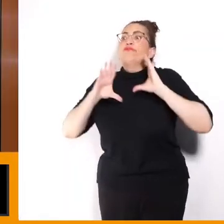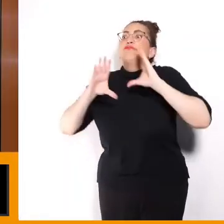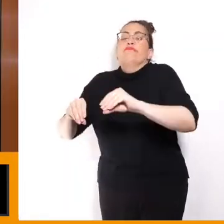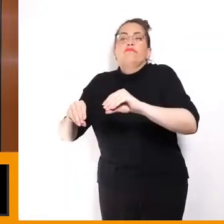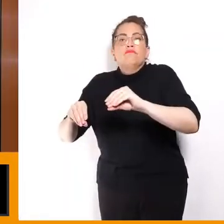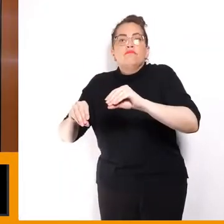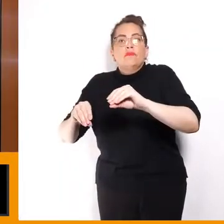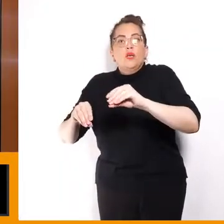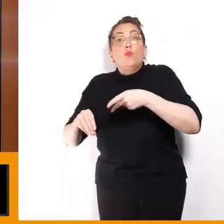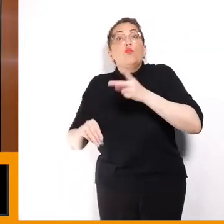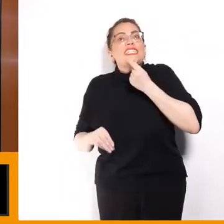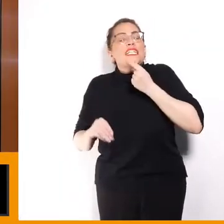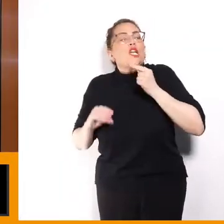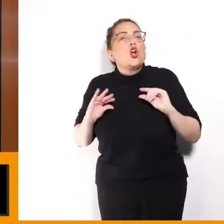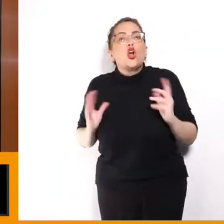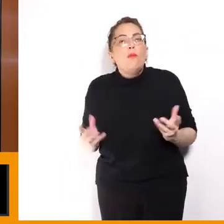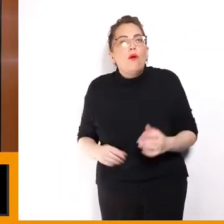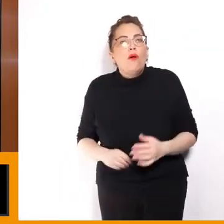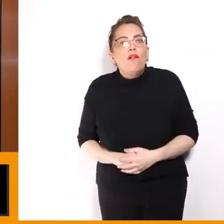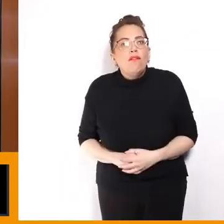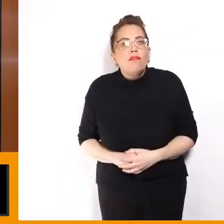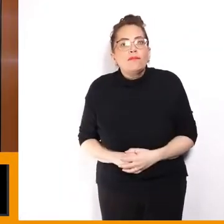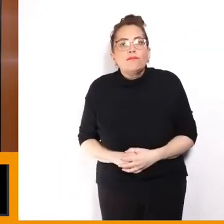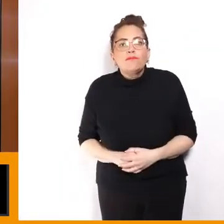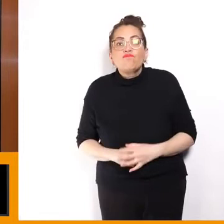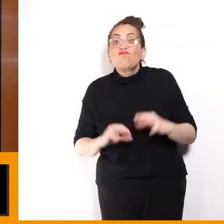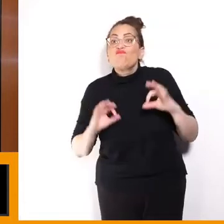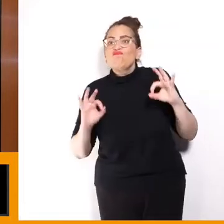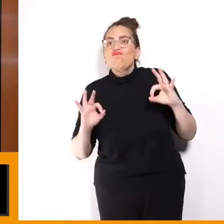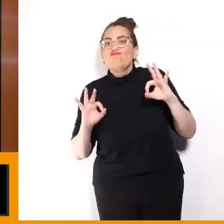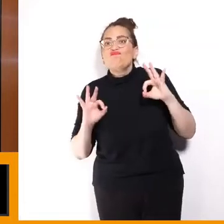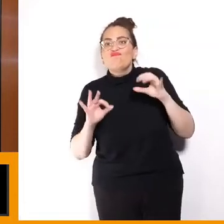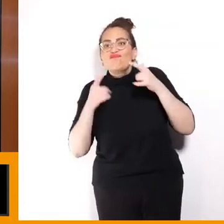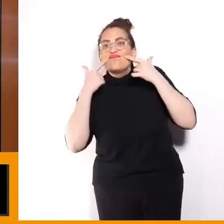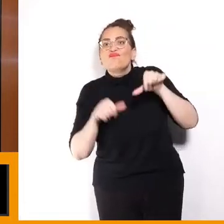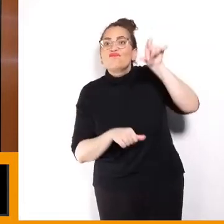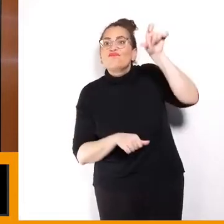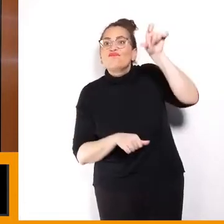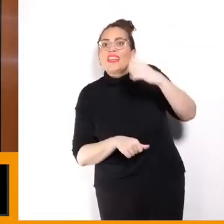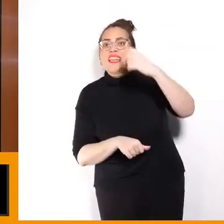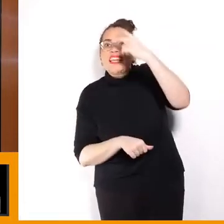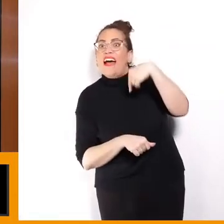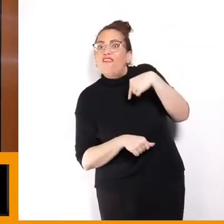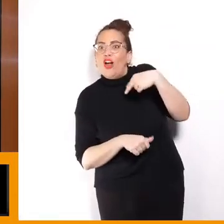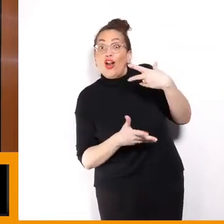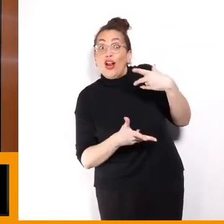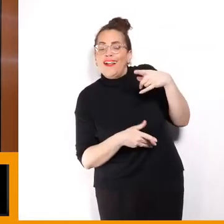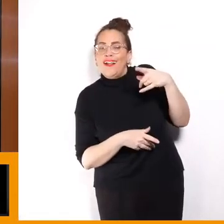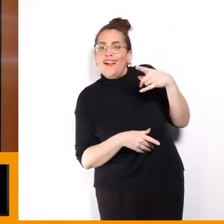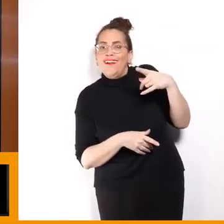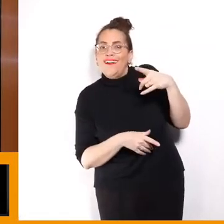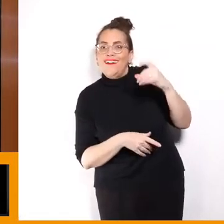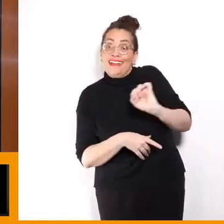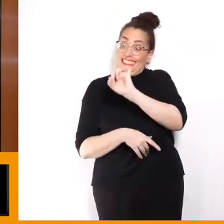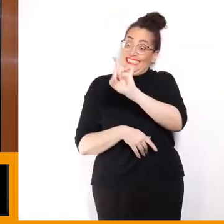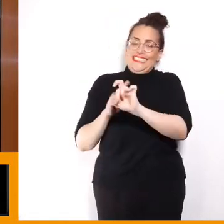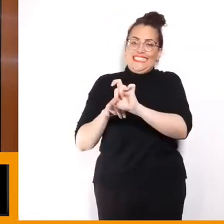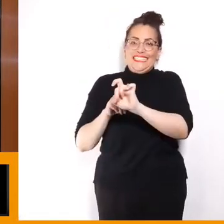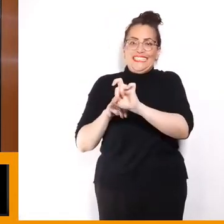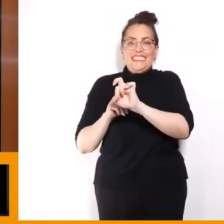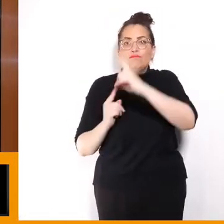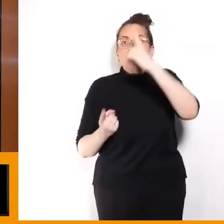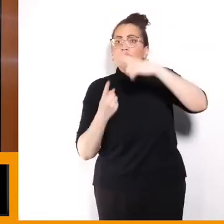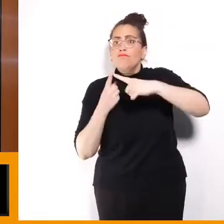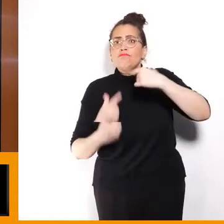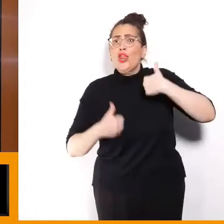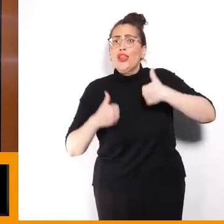Cette question donc, nous est posée, vous l'avez vu, par une personne aveugle, mais le sujet dépasse ou concerne tous les types de handicap. Mais elle